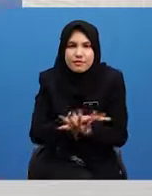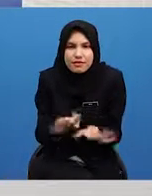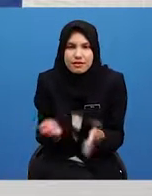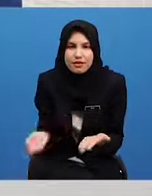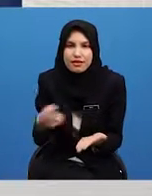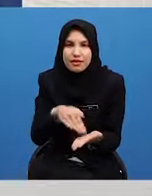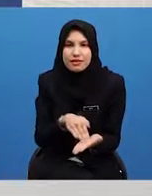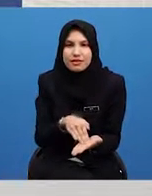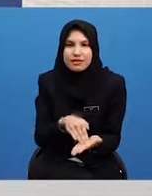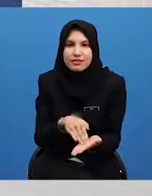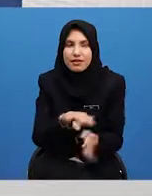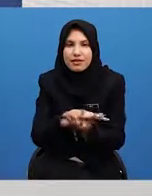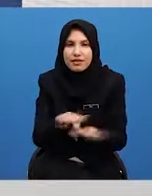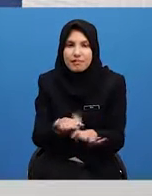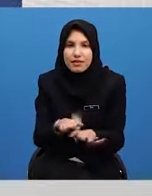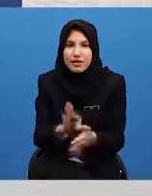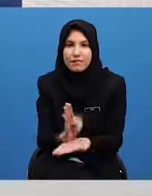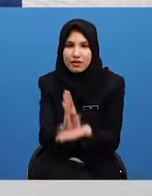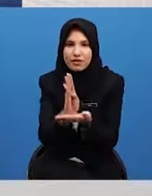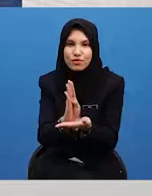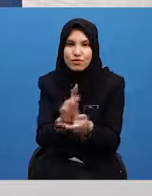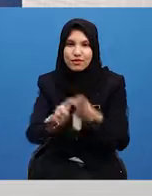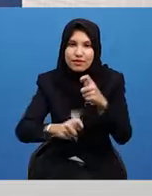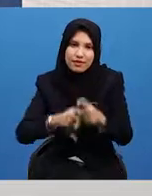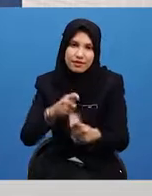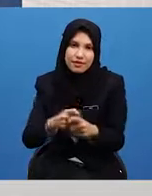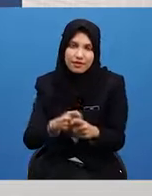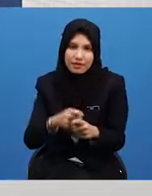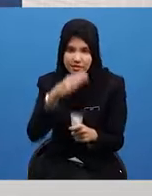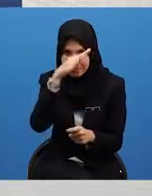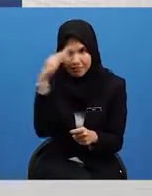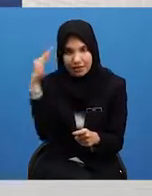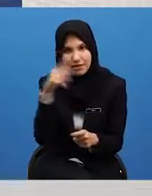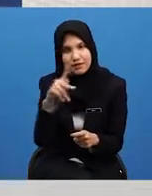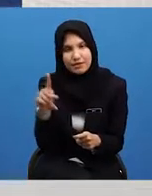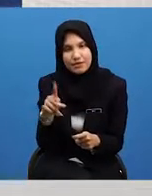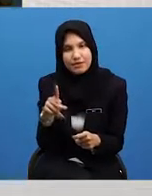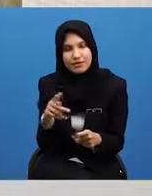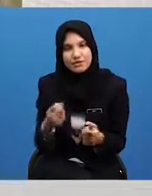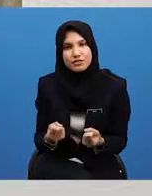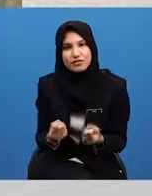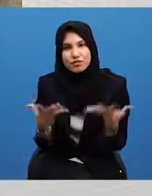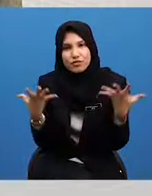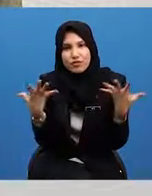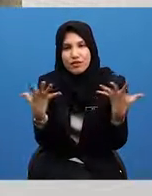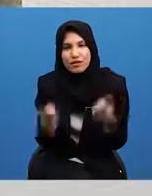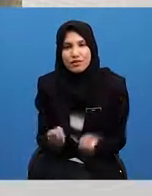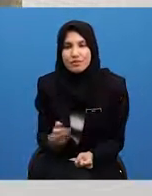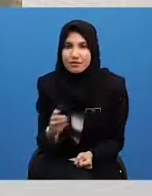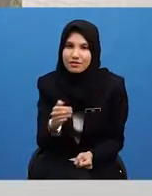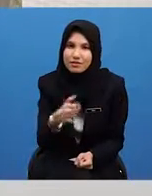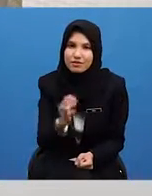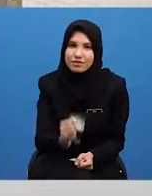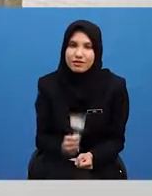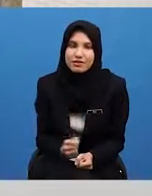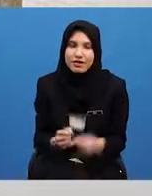tidak dinaikkan tanpa bantuan takal. Bayangkan sejumlah ikan yang